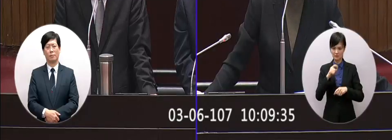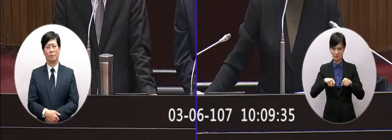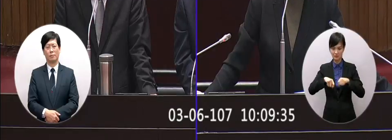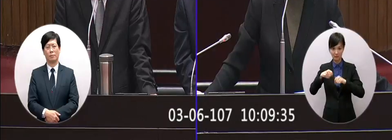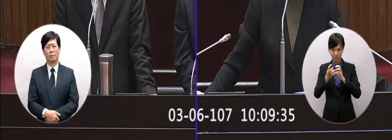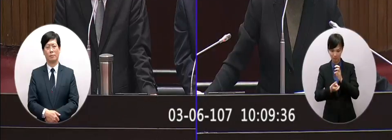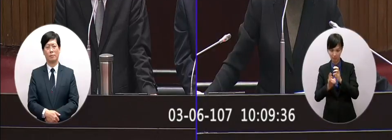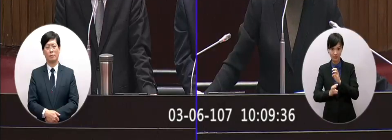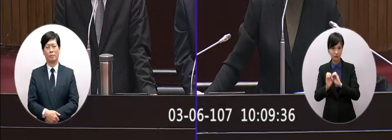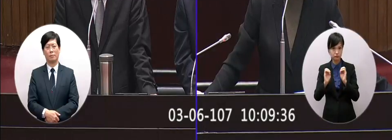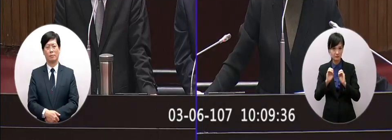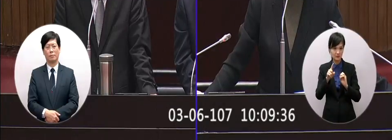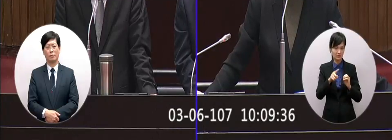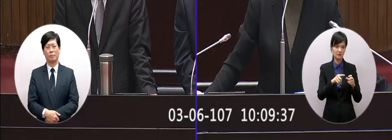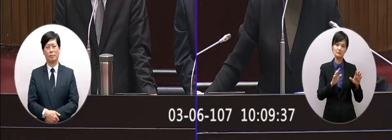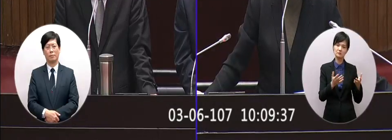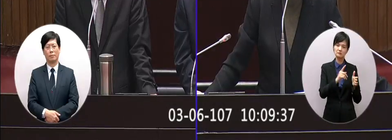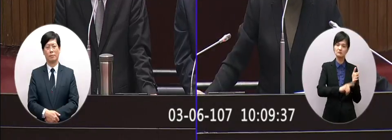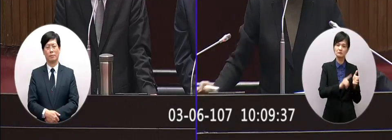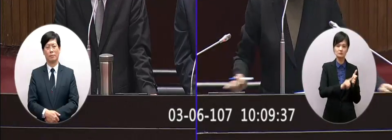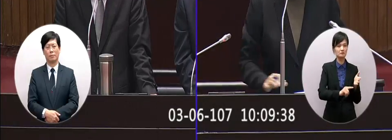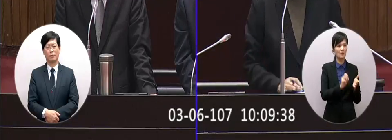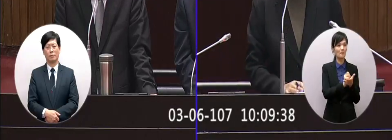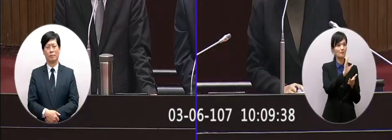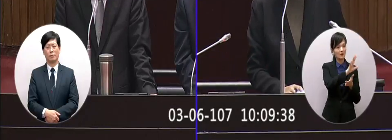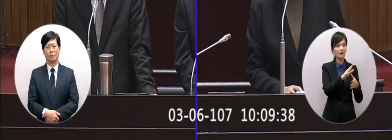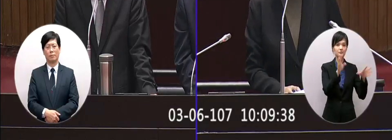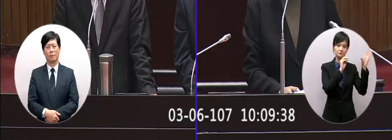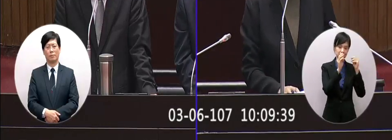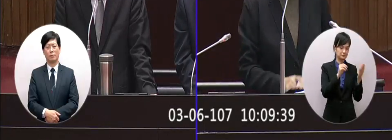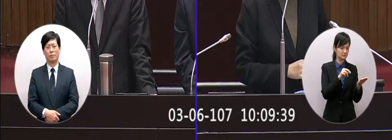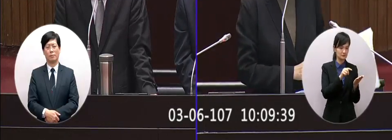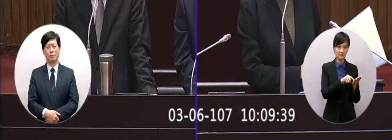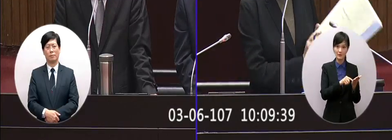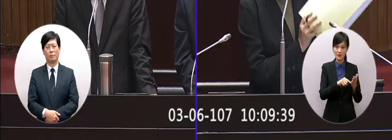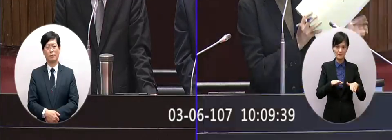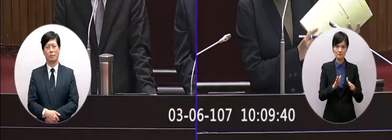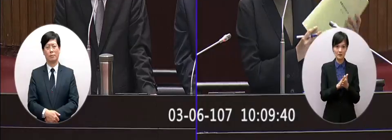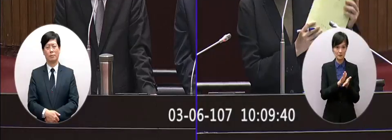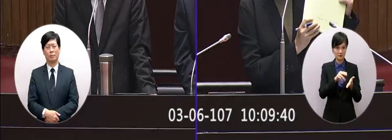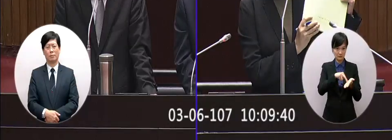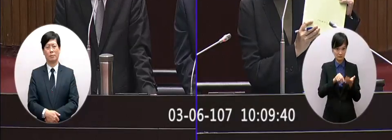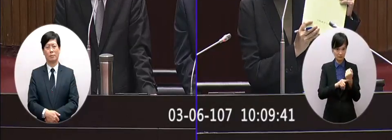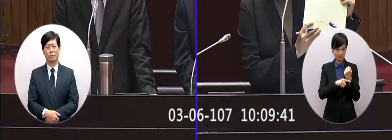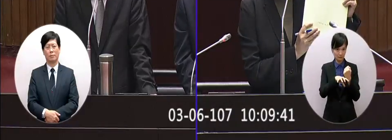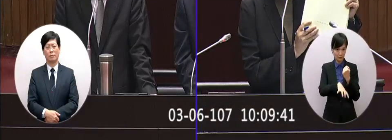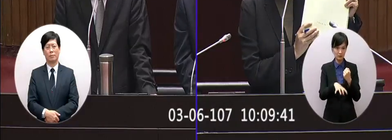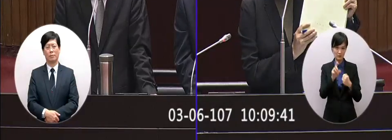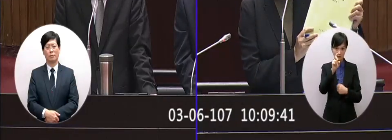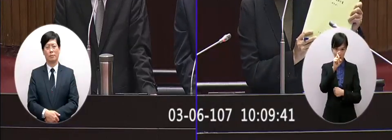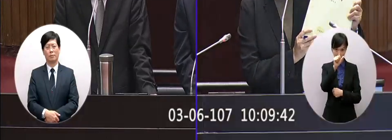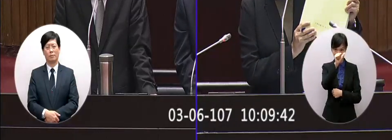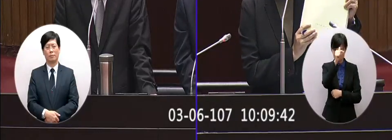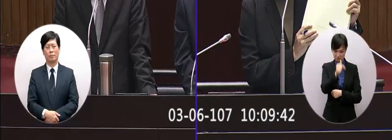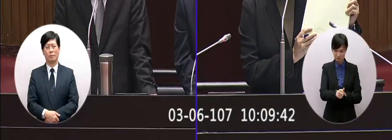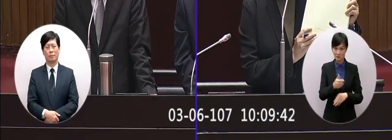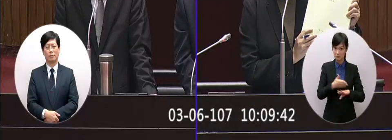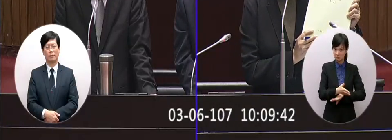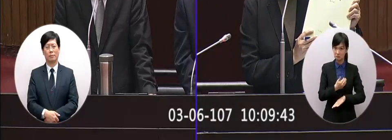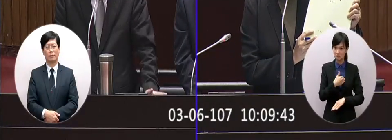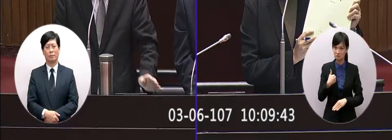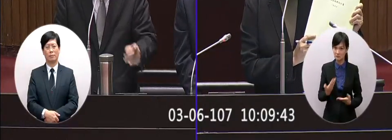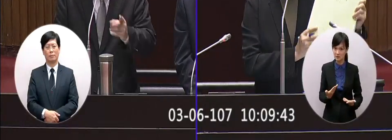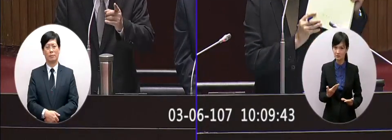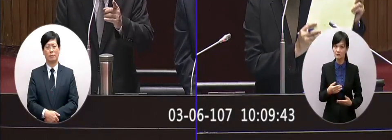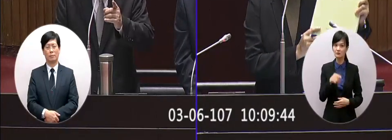通过15亿的利息补贴案。我再给院长看一下， 这是4000亿的前瞻